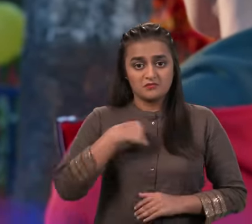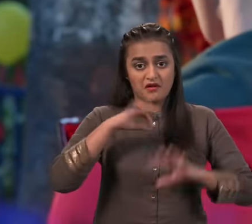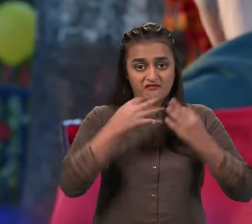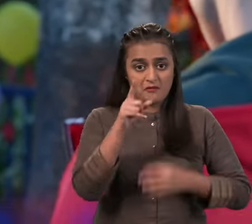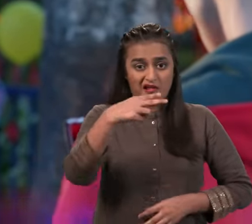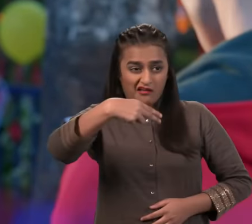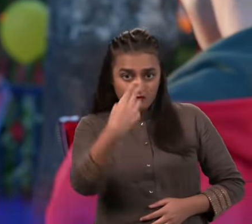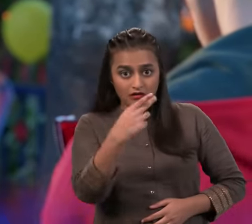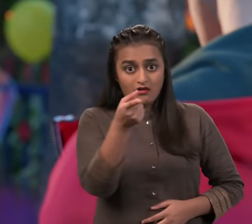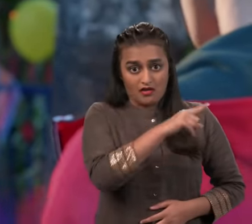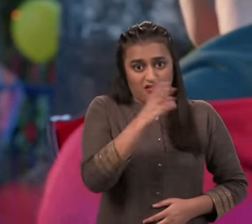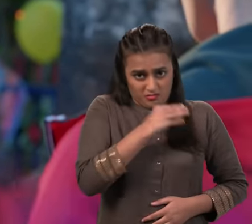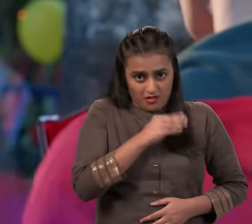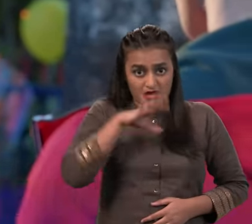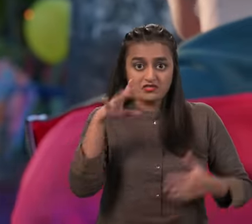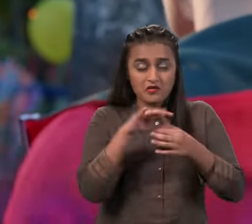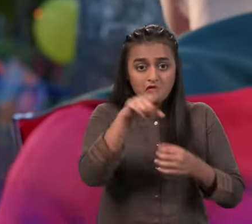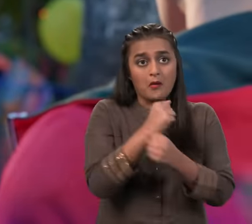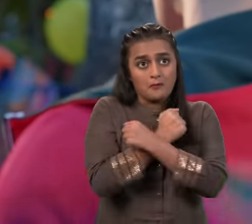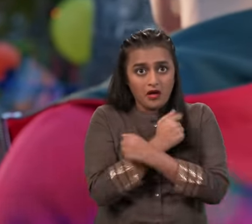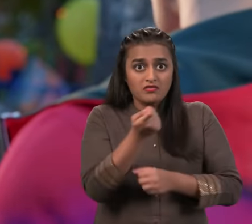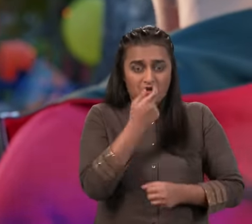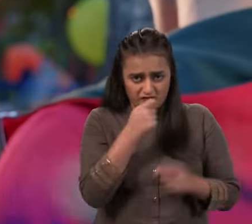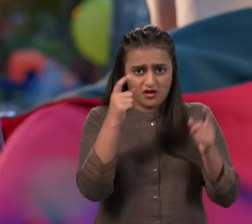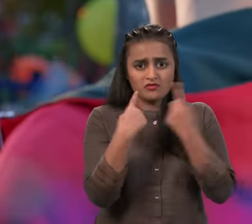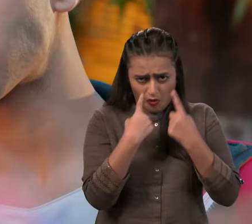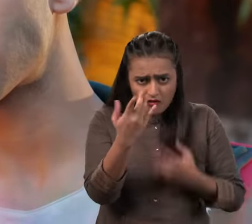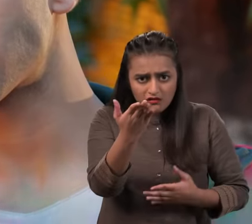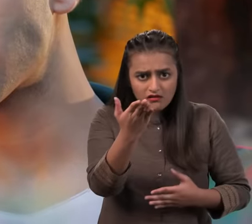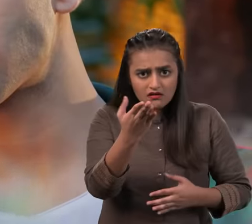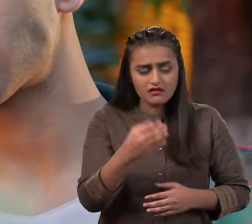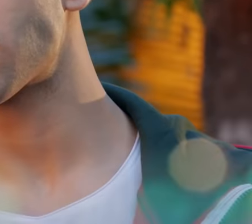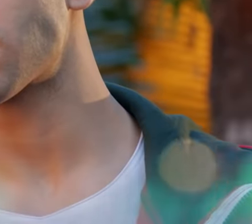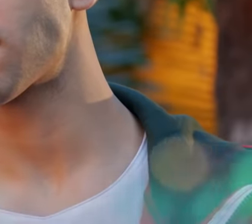हाथ में गन लेके मेरी फैमिली को डरा धमका के तुम प्यार और दवा की बातें कर रहे हो?